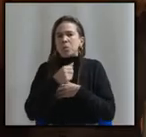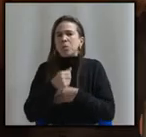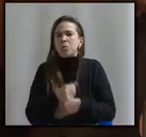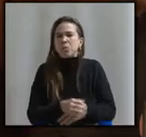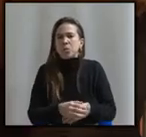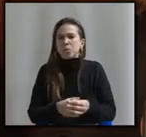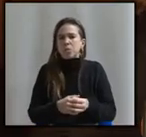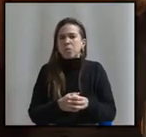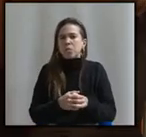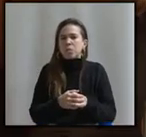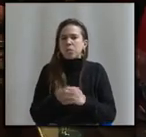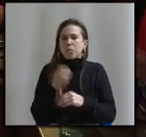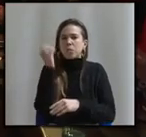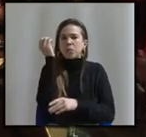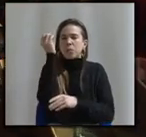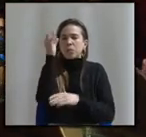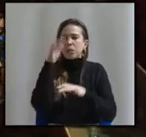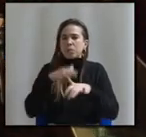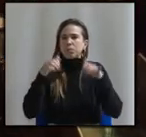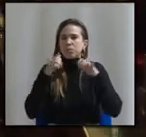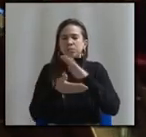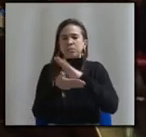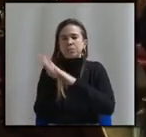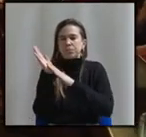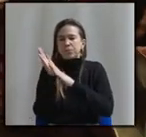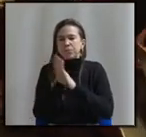agrairia que tornessin al mobiliari a lloc.